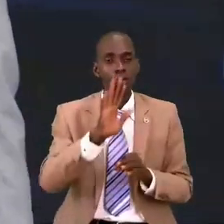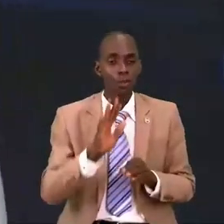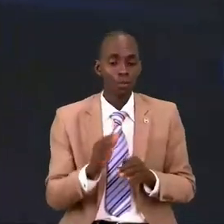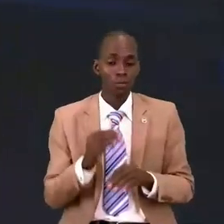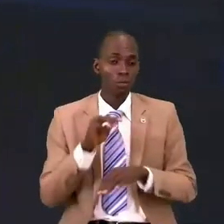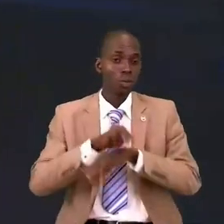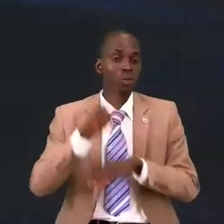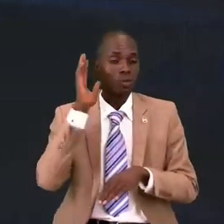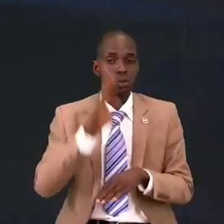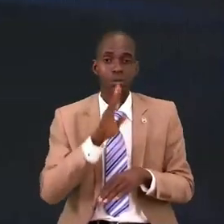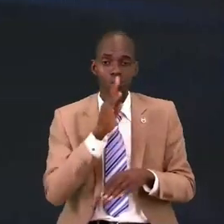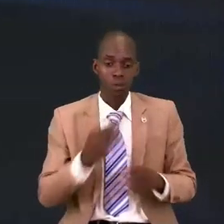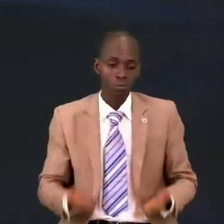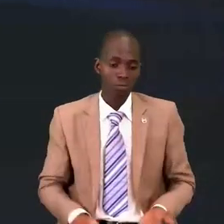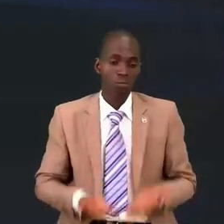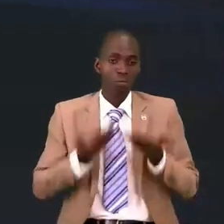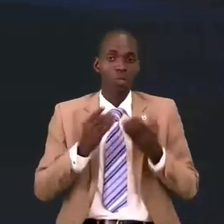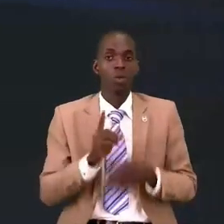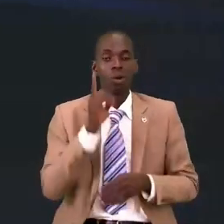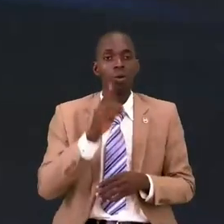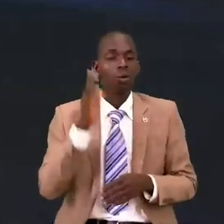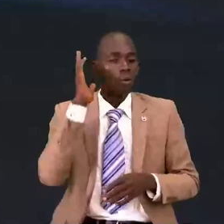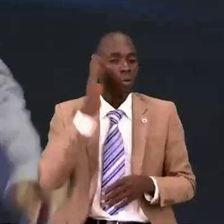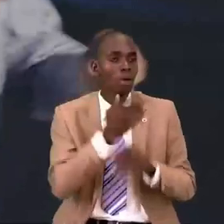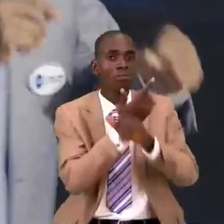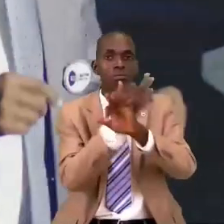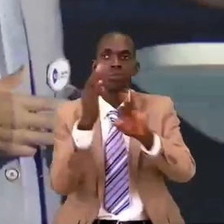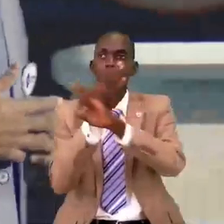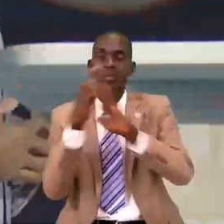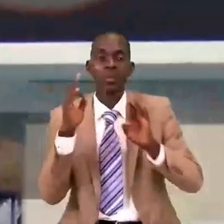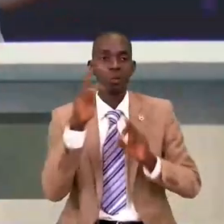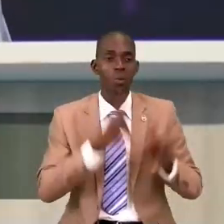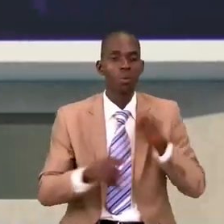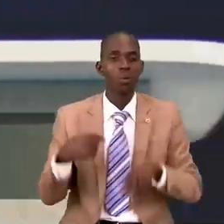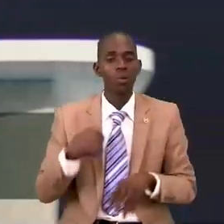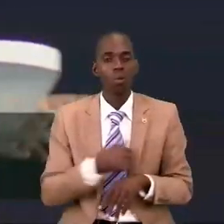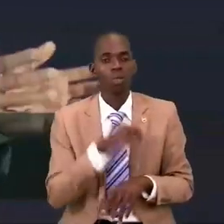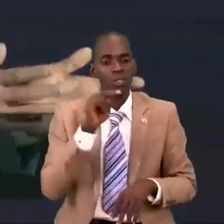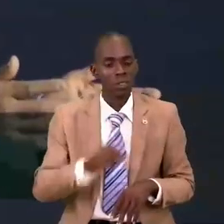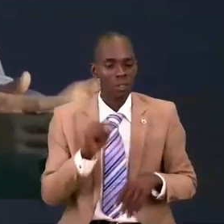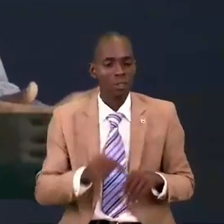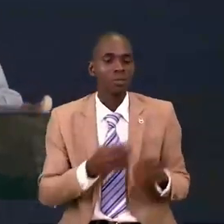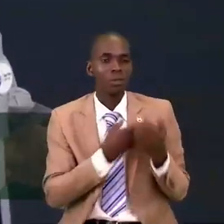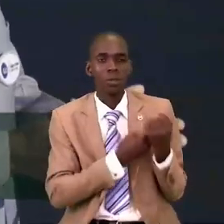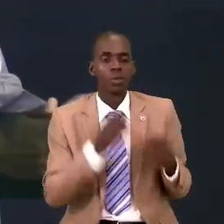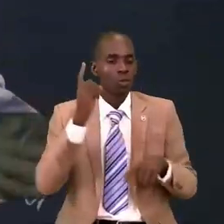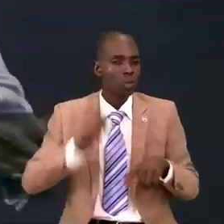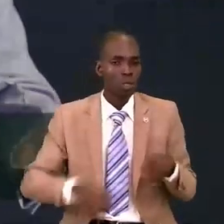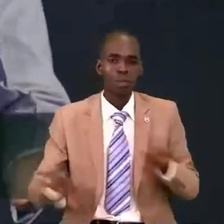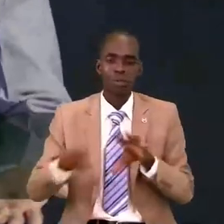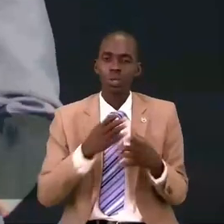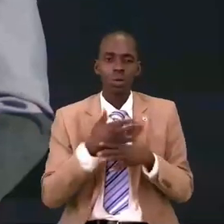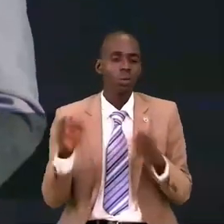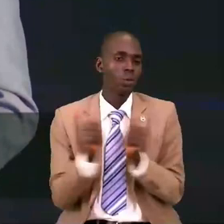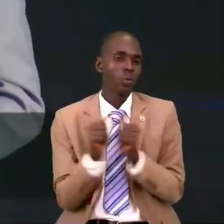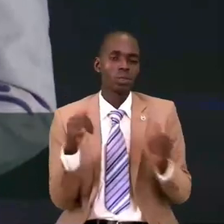avons besoin du courage. C'est indispensable. Tu ne peux pas faire sans ce courage. Le courage dans